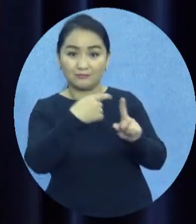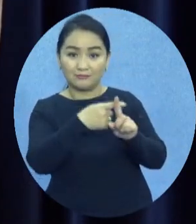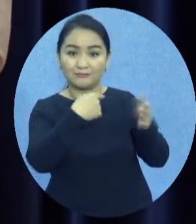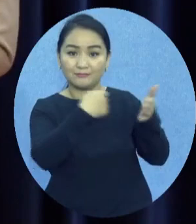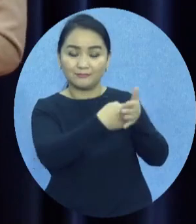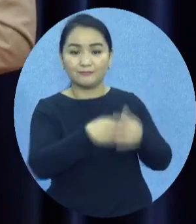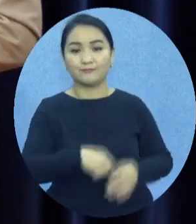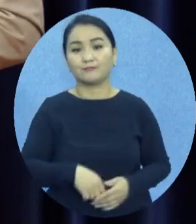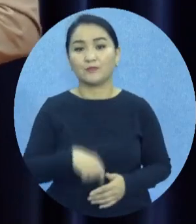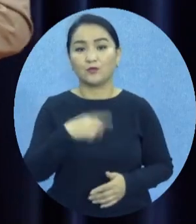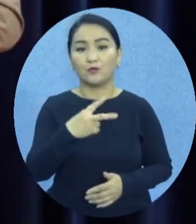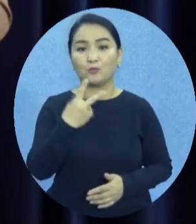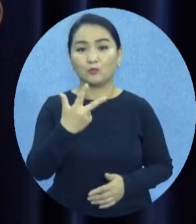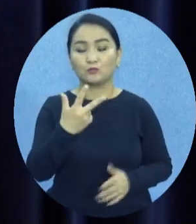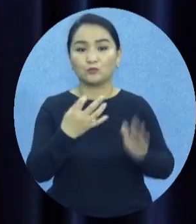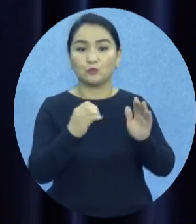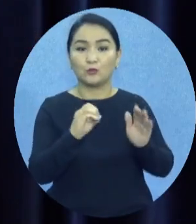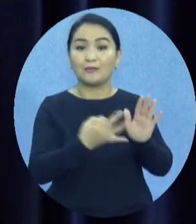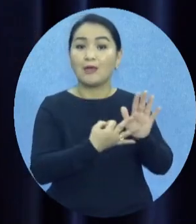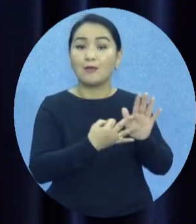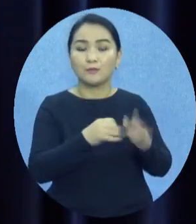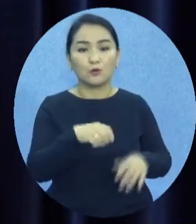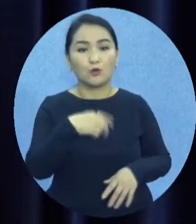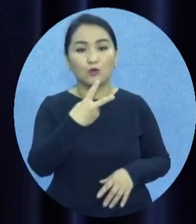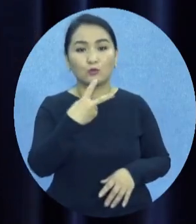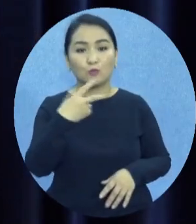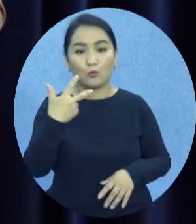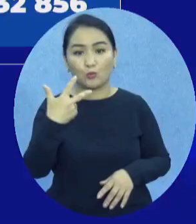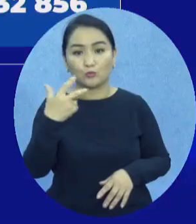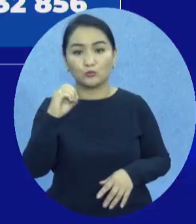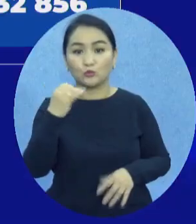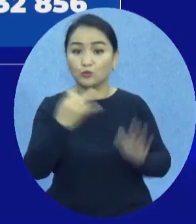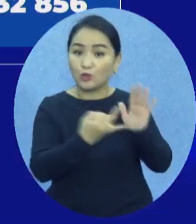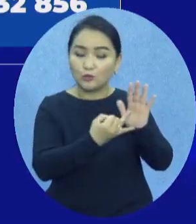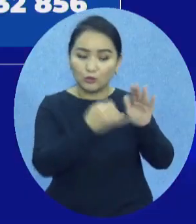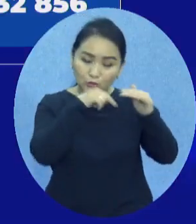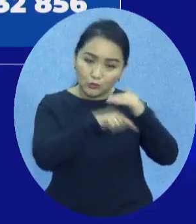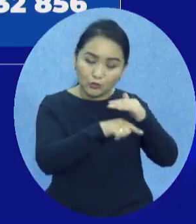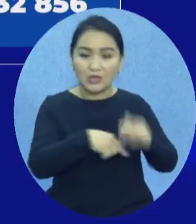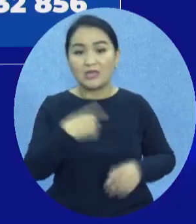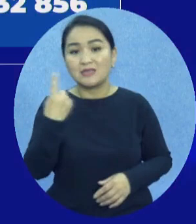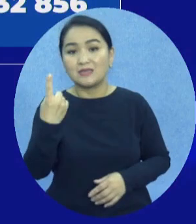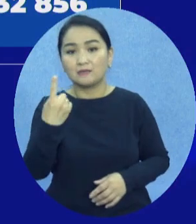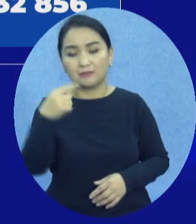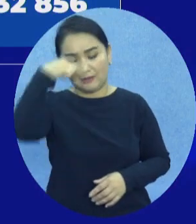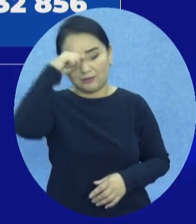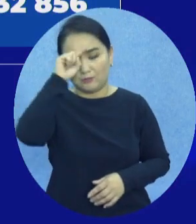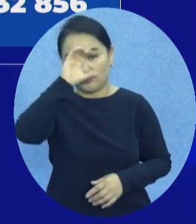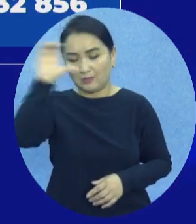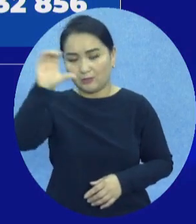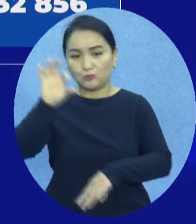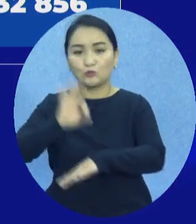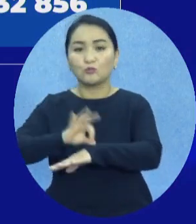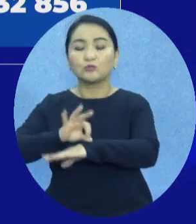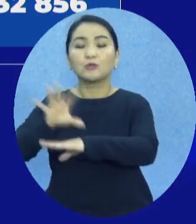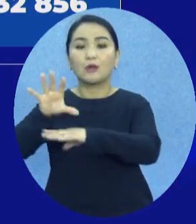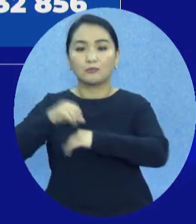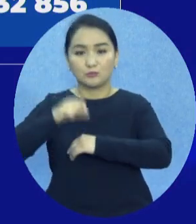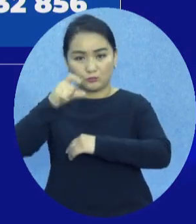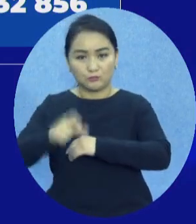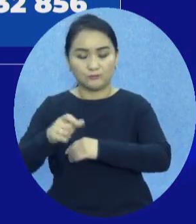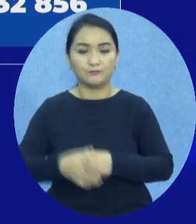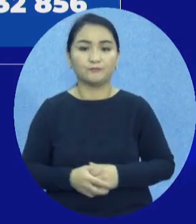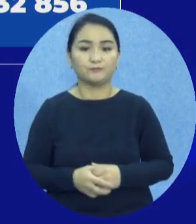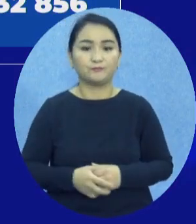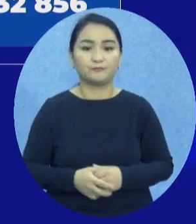тохиолдлын 2307 нь дотоодын халдвар, харин нэг нь эрүүл мэндийн ажилтан халдвар авсан байна. За Улаанбаатар